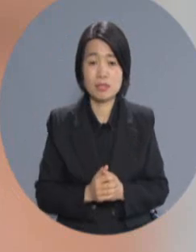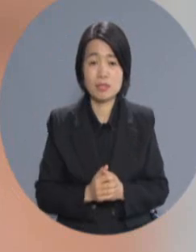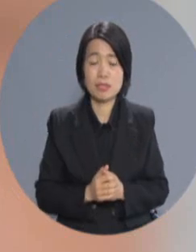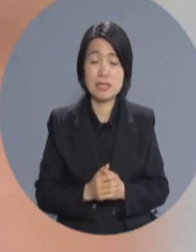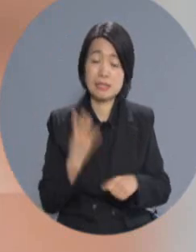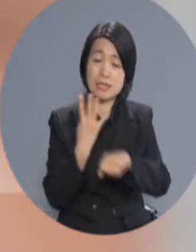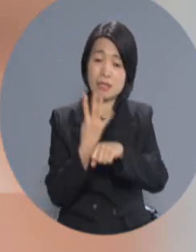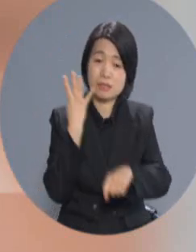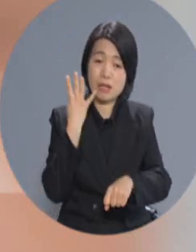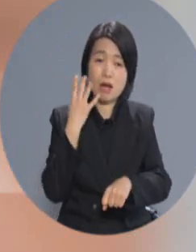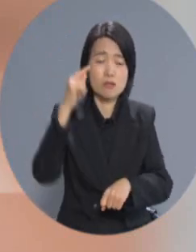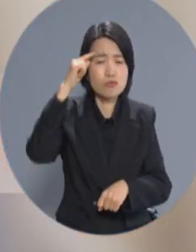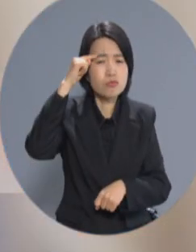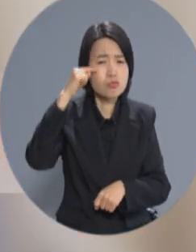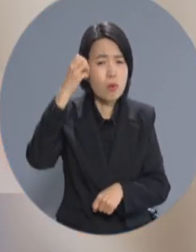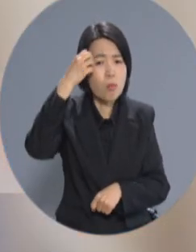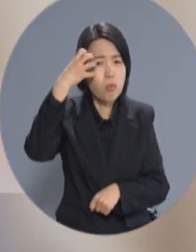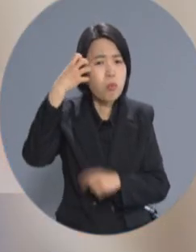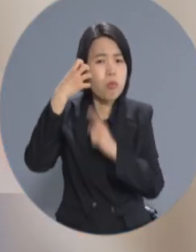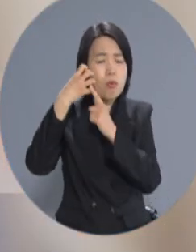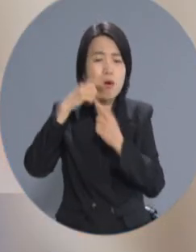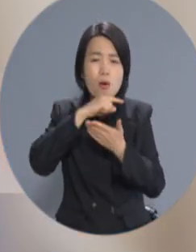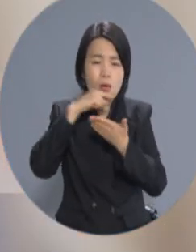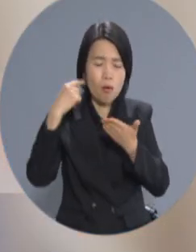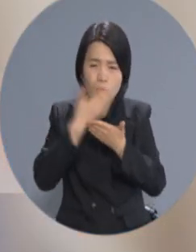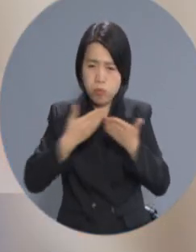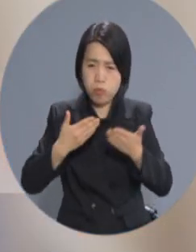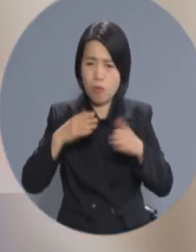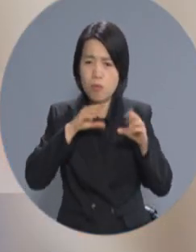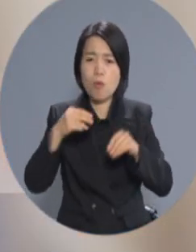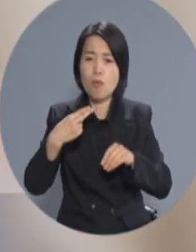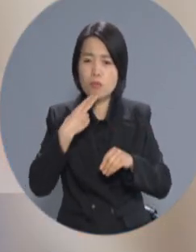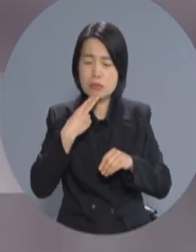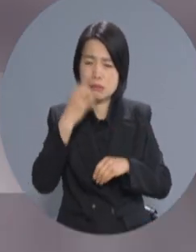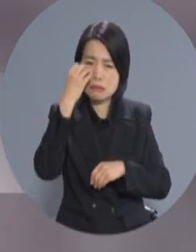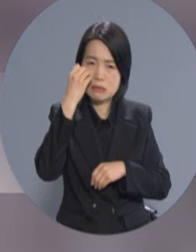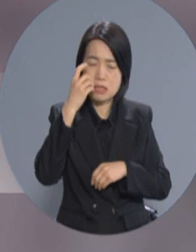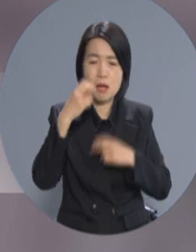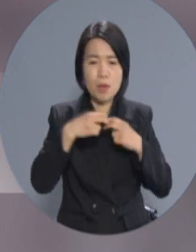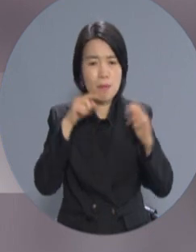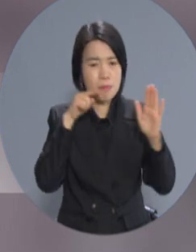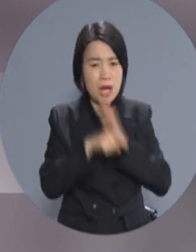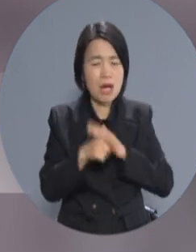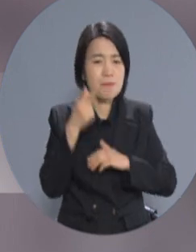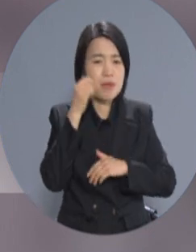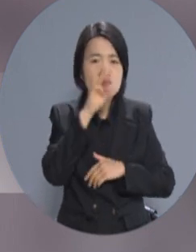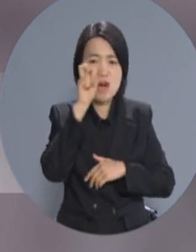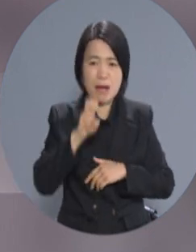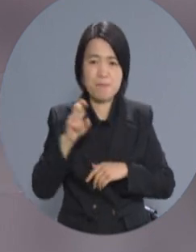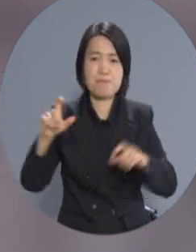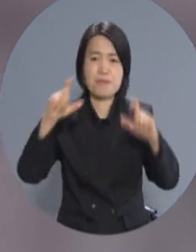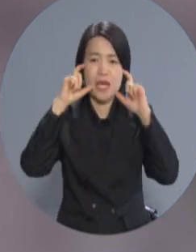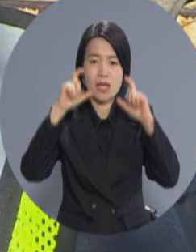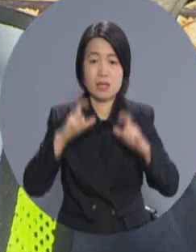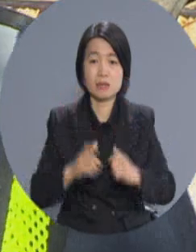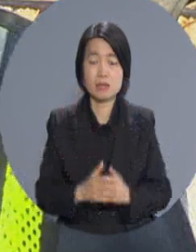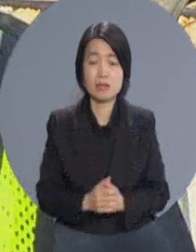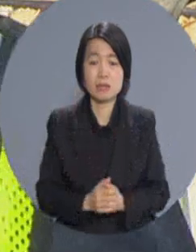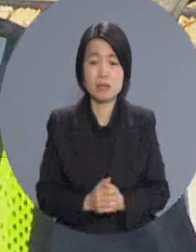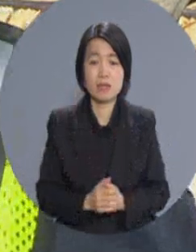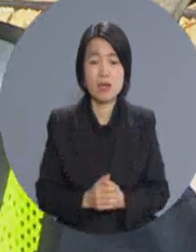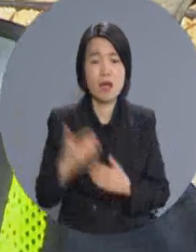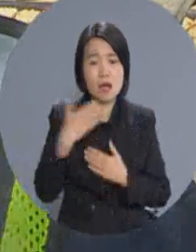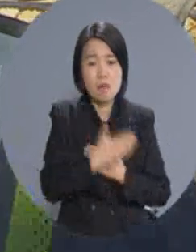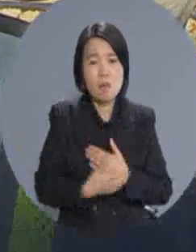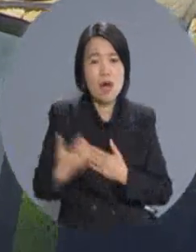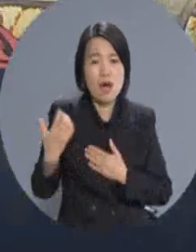4년 전 눈썹 밑에 난 사마귀에서 피가 멈추지 않자 병원을 찾았는데 피부암 판정을 받았습니다. 몸이